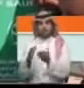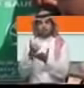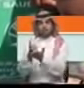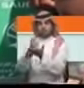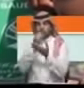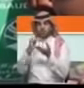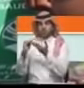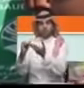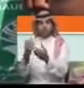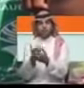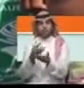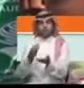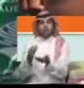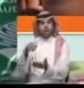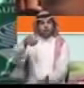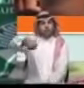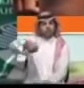الإنسانية بتوزيع